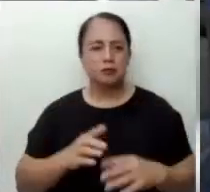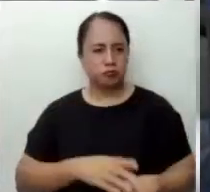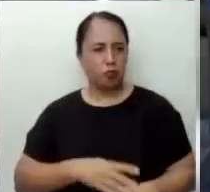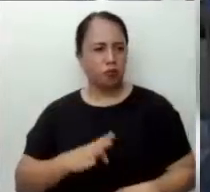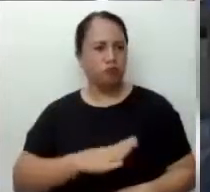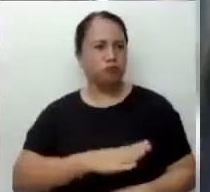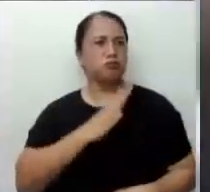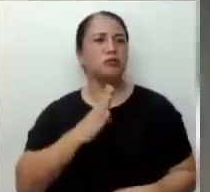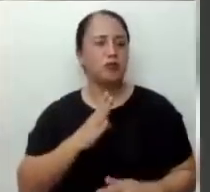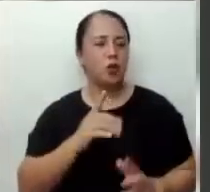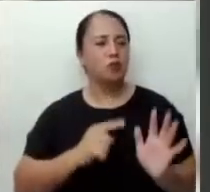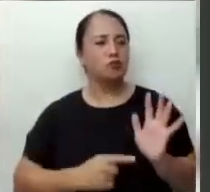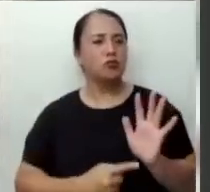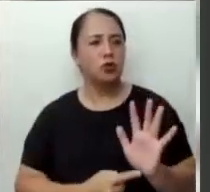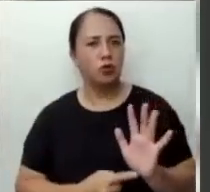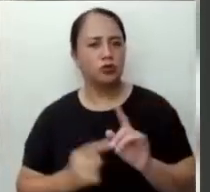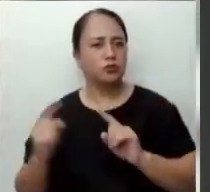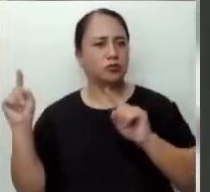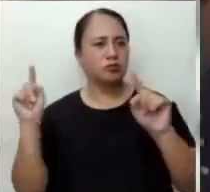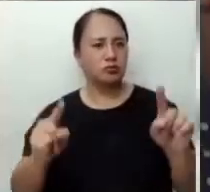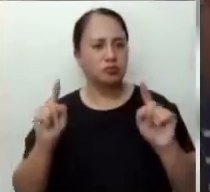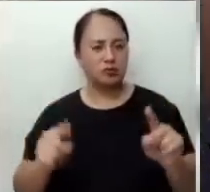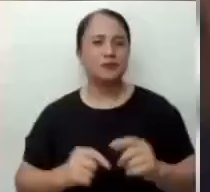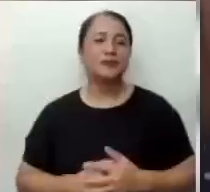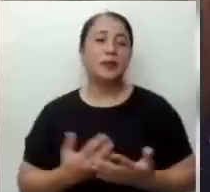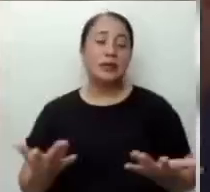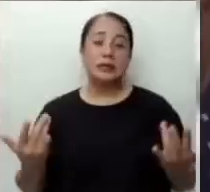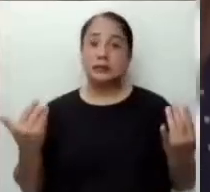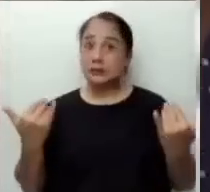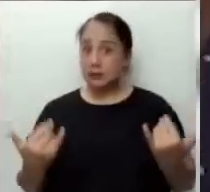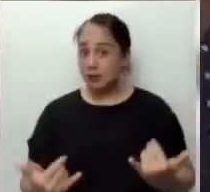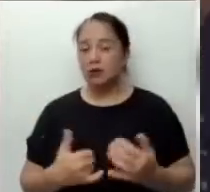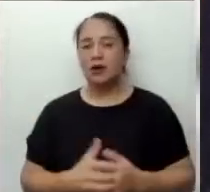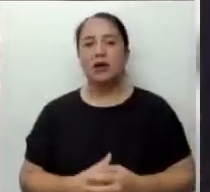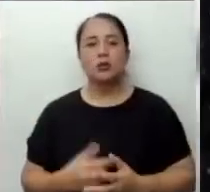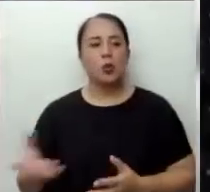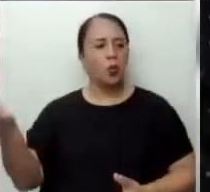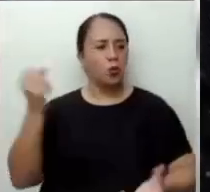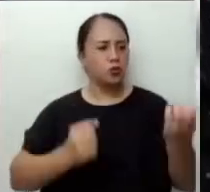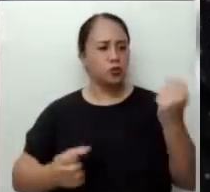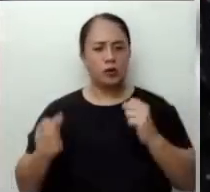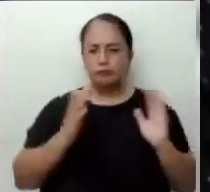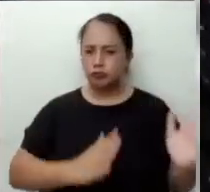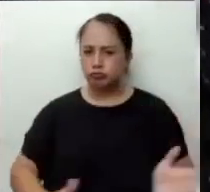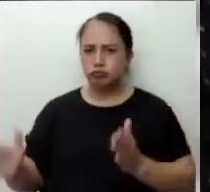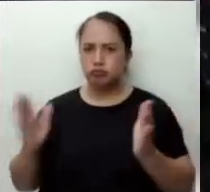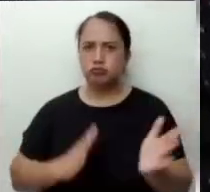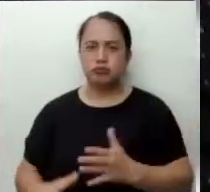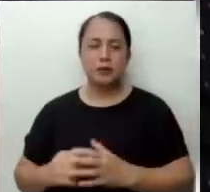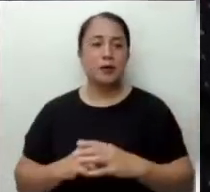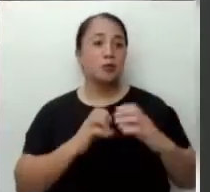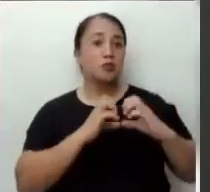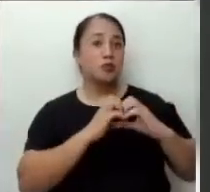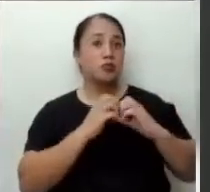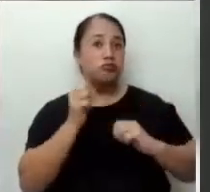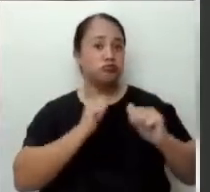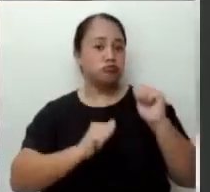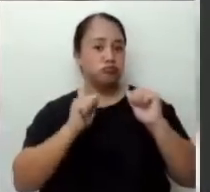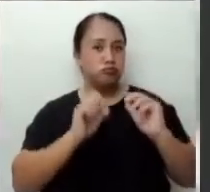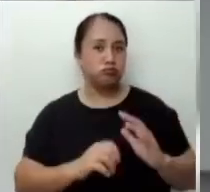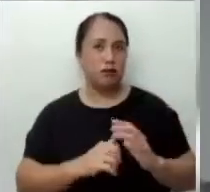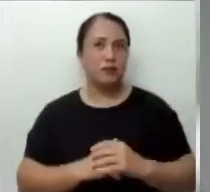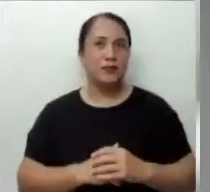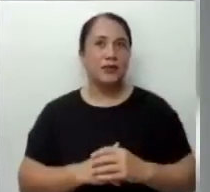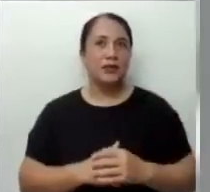mga attendees. Ngayon pa nga lang, kanya-kanya ng preparasyon ang mga kapuso artists for the style